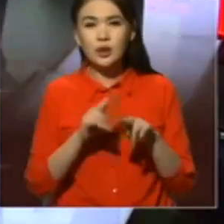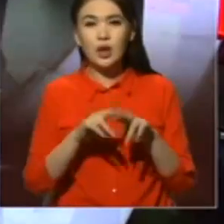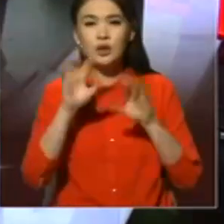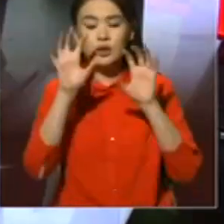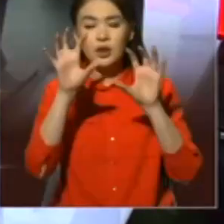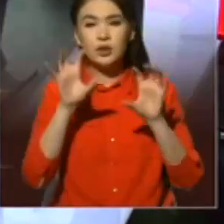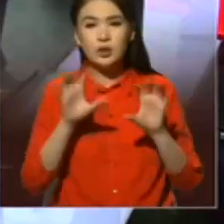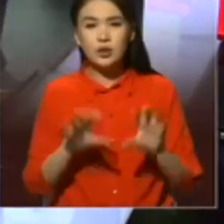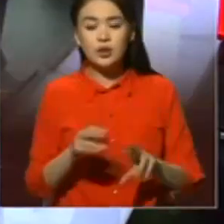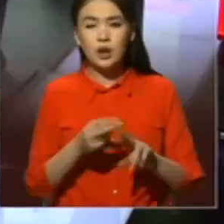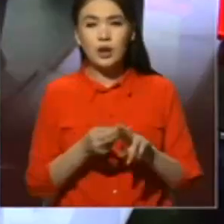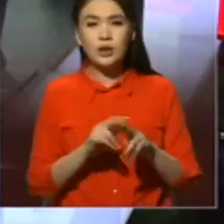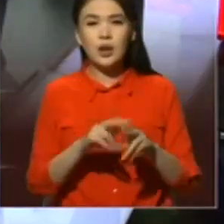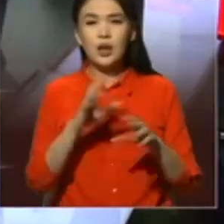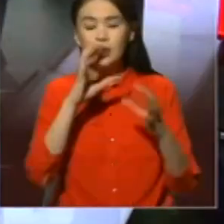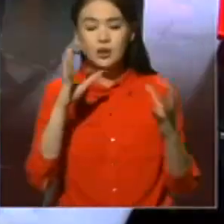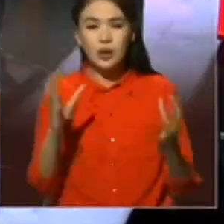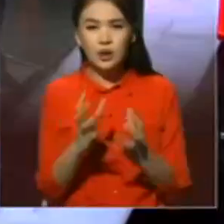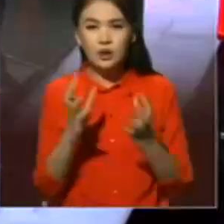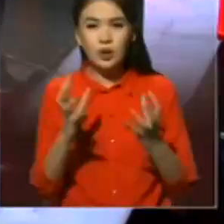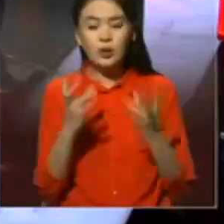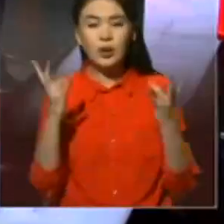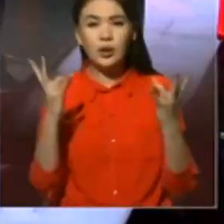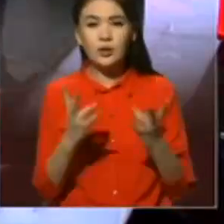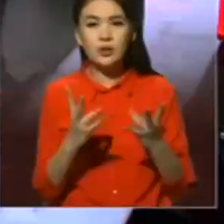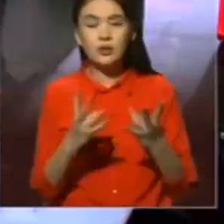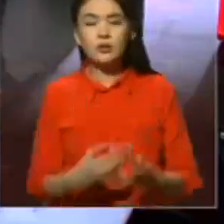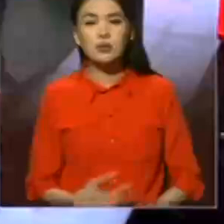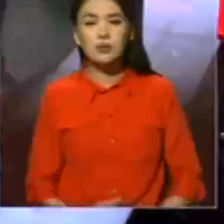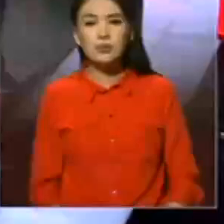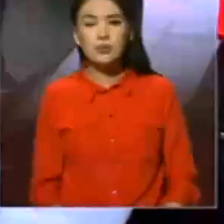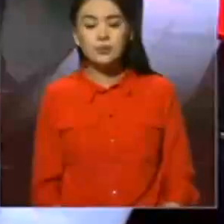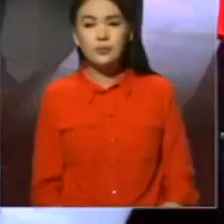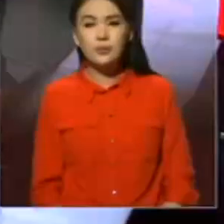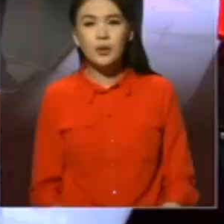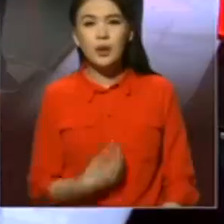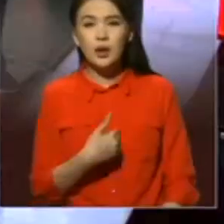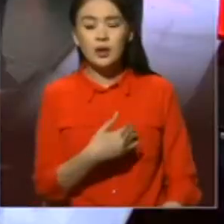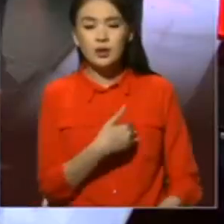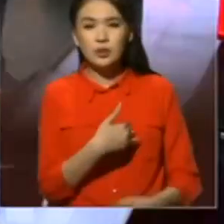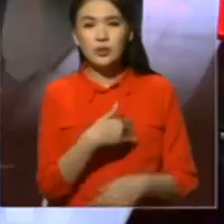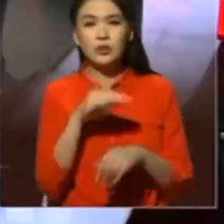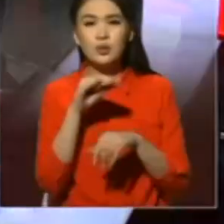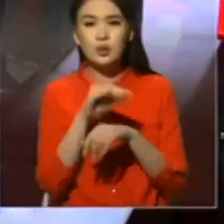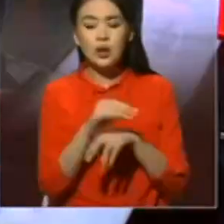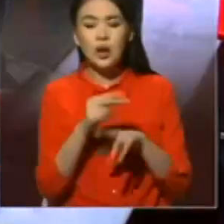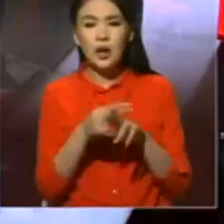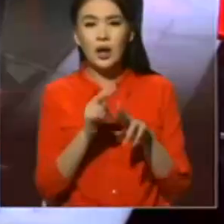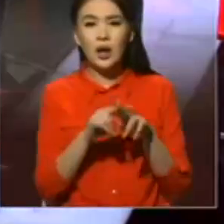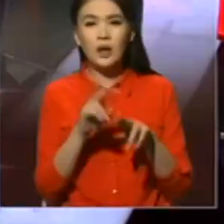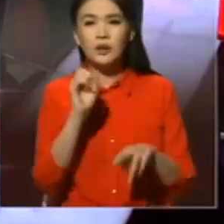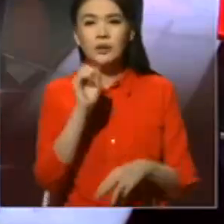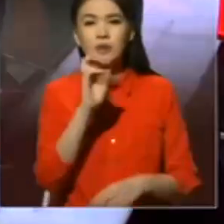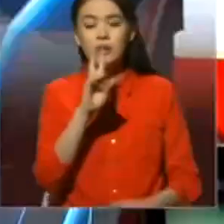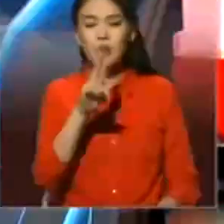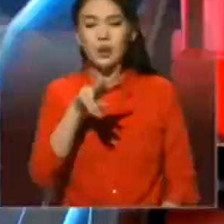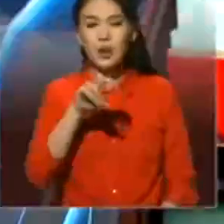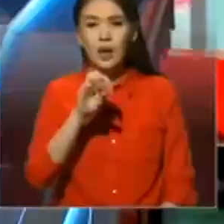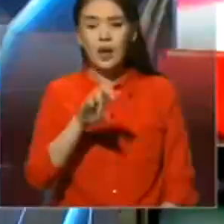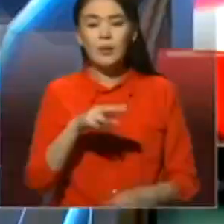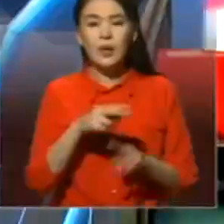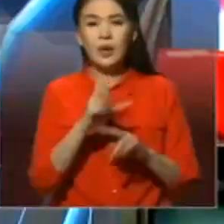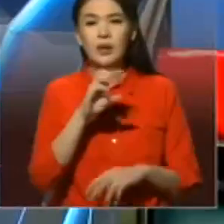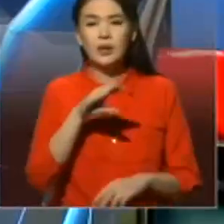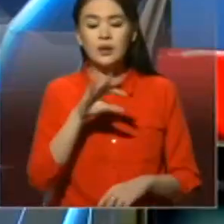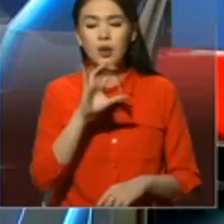дәстүрді қашан да сақтау керек деп есептеймін. Мен бір қосып кетсем, біз осы жаңа анклаб дейді, оқшауланған бізде этнос